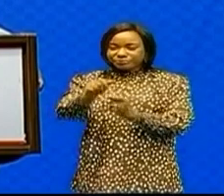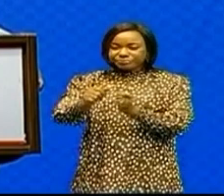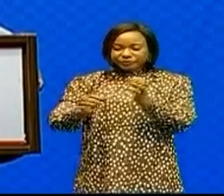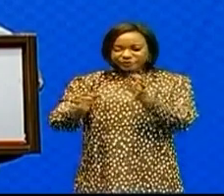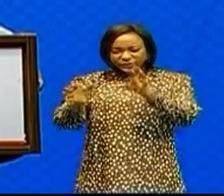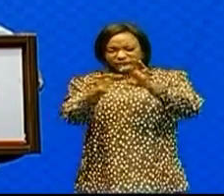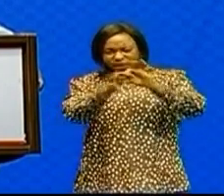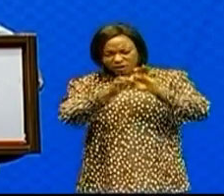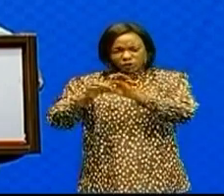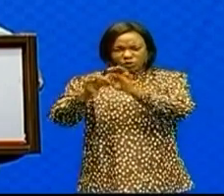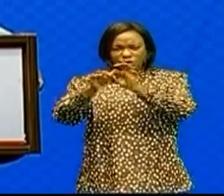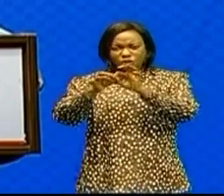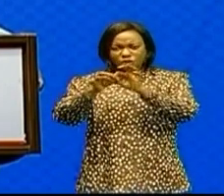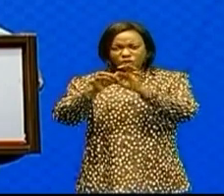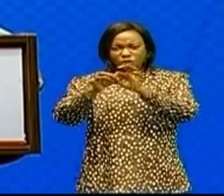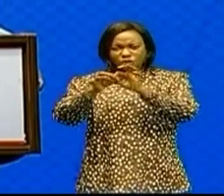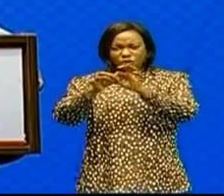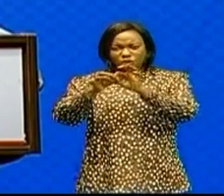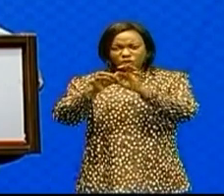ambitieux de 10 ans,